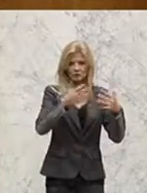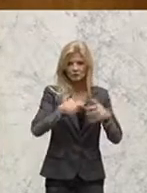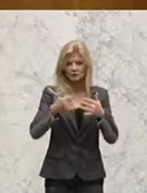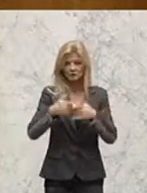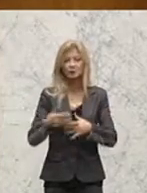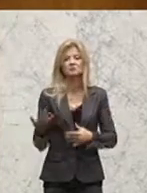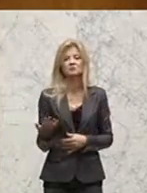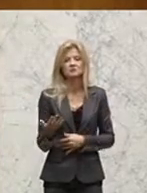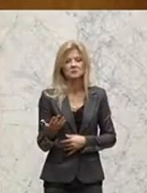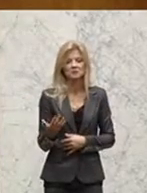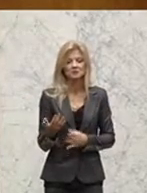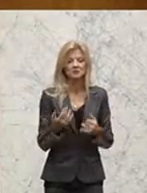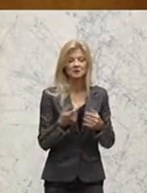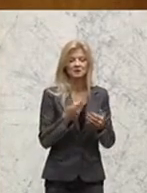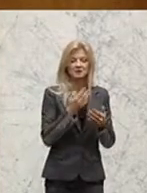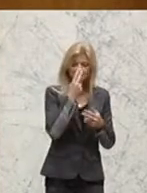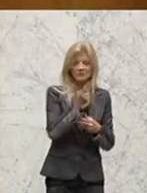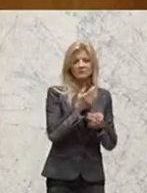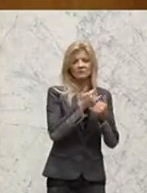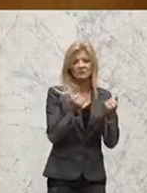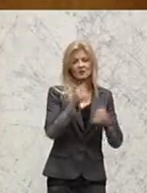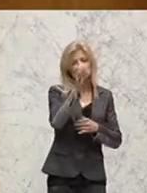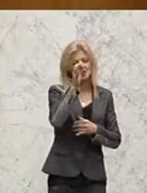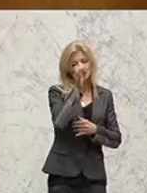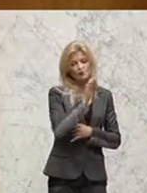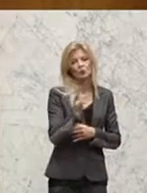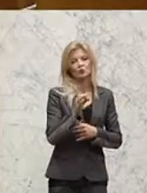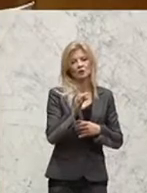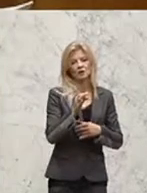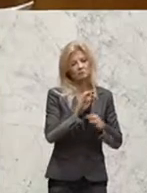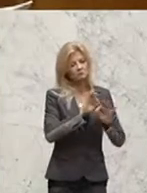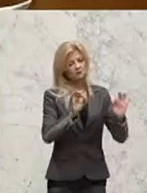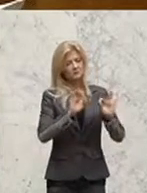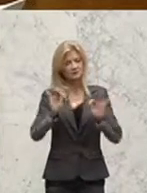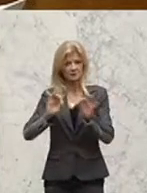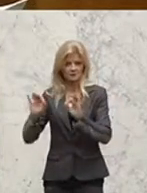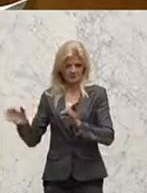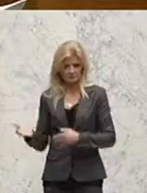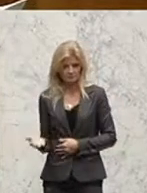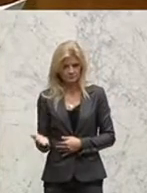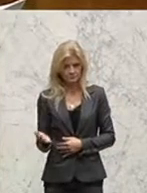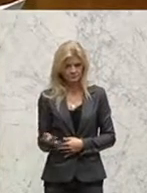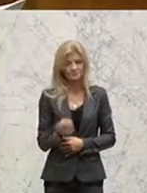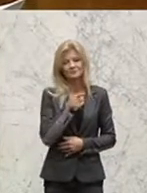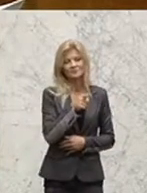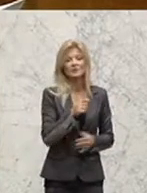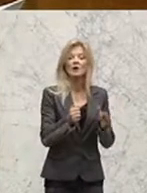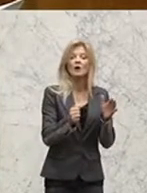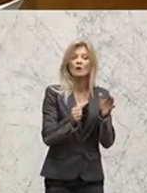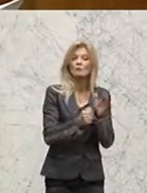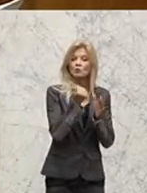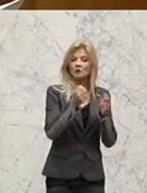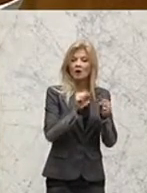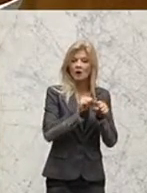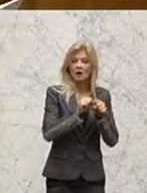der die Erfüllung der Quote gewährleisten soll. Weitere Eckpfeiler dieses Modells sind hier die